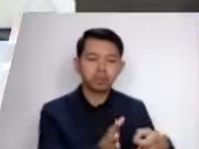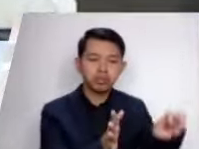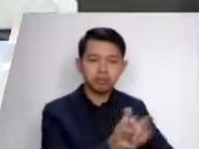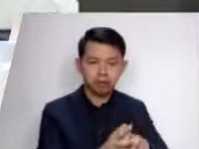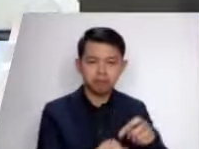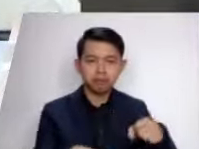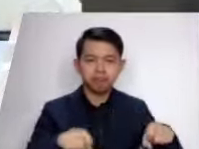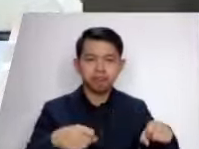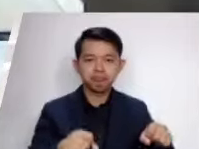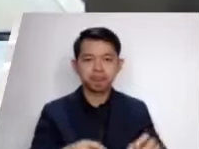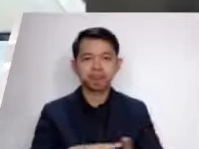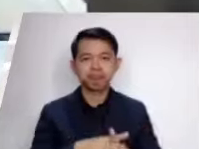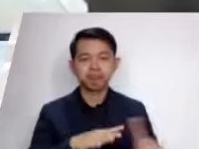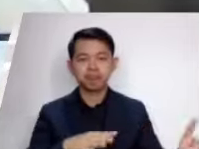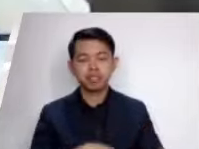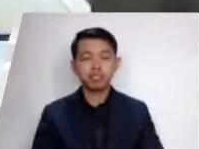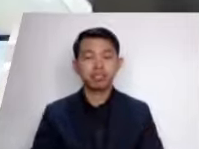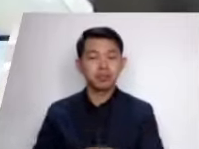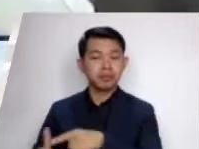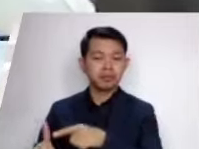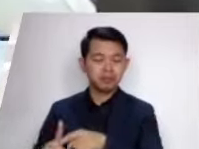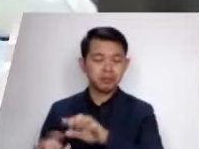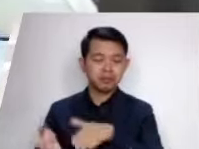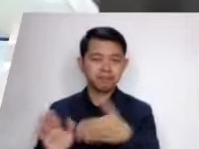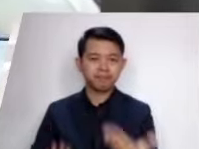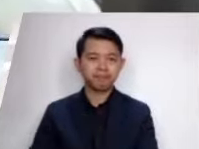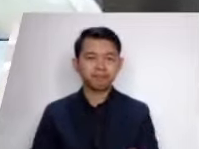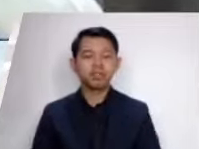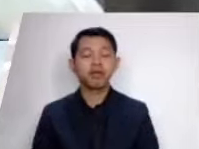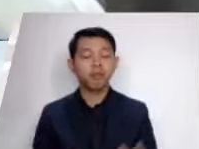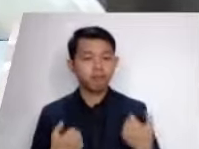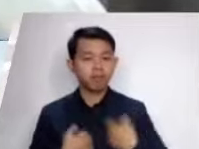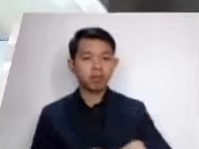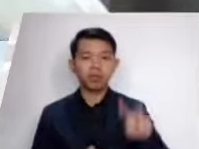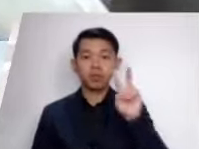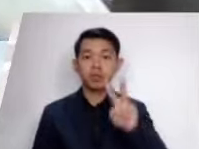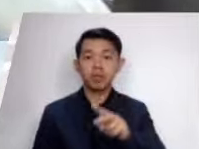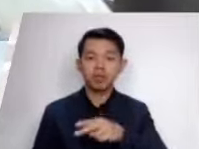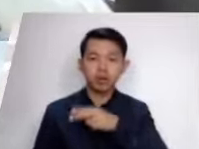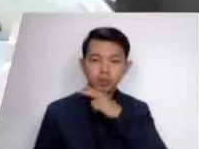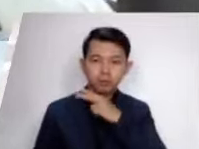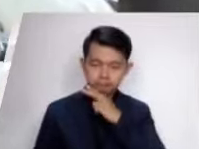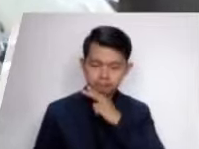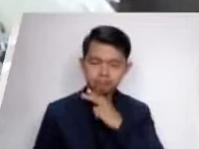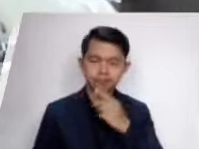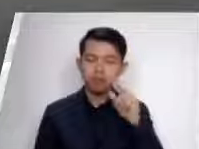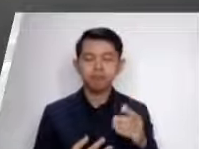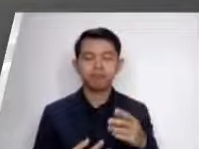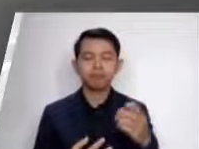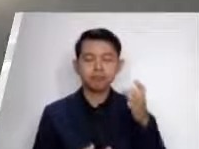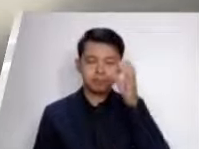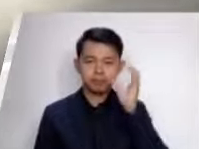spot ang biktima. May 2 persons of interest na ang pulisya sa krimen.